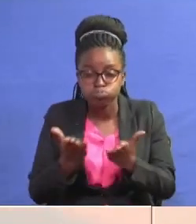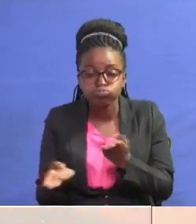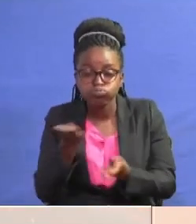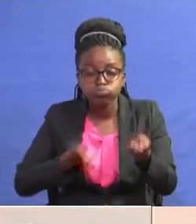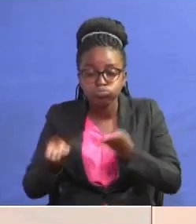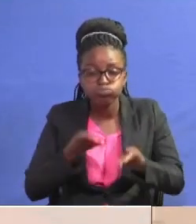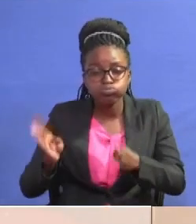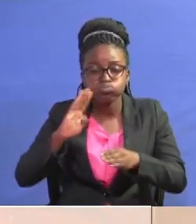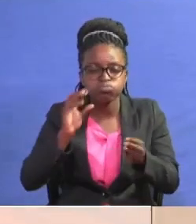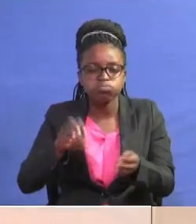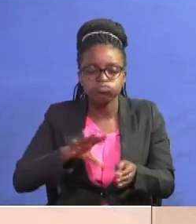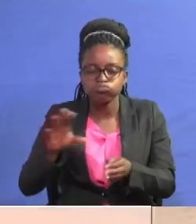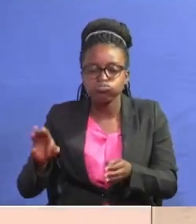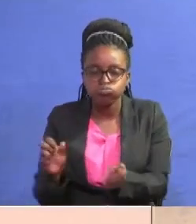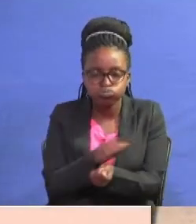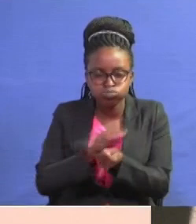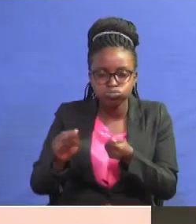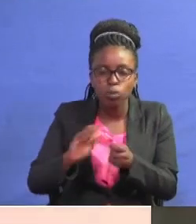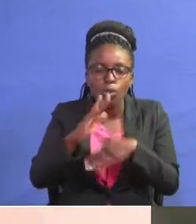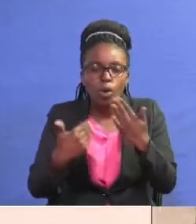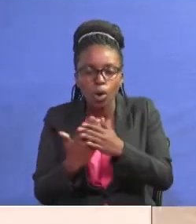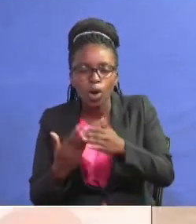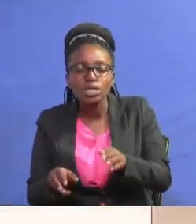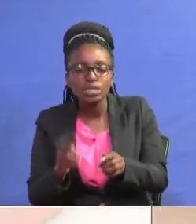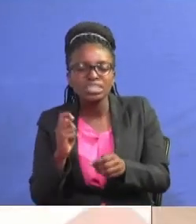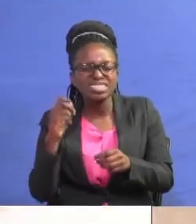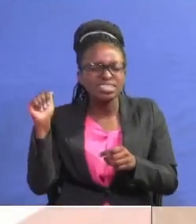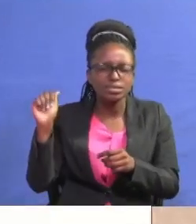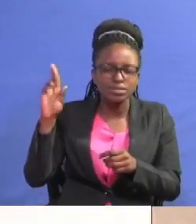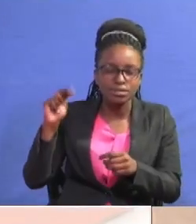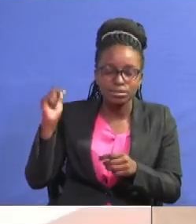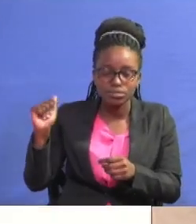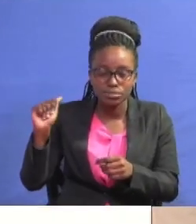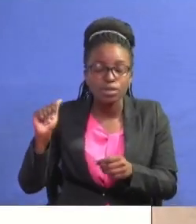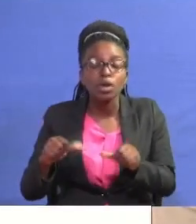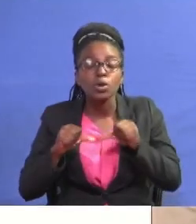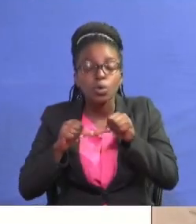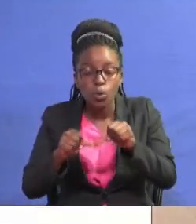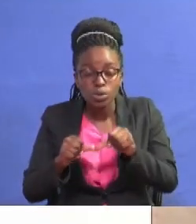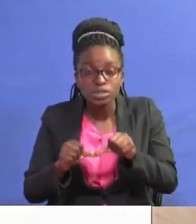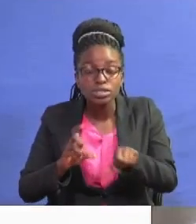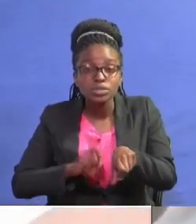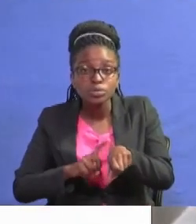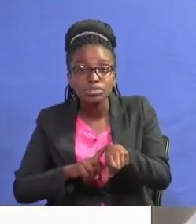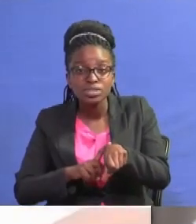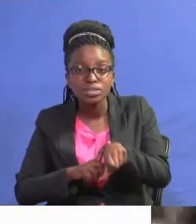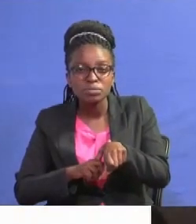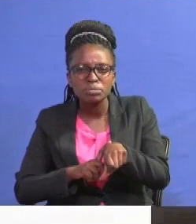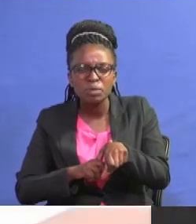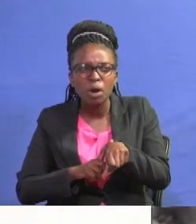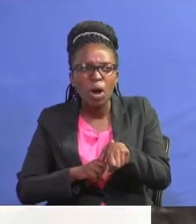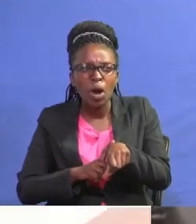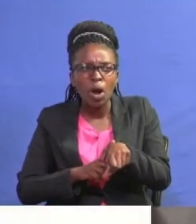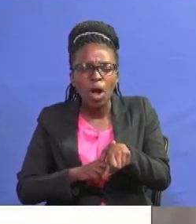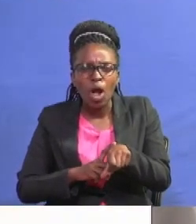kwa kingo za mto Tana. Akizungumza na waandishi wa habari baada ya kutembelea shule ya msingi ya wasichana ya Hyuga ambayo